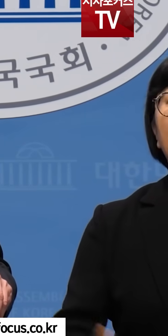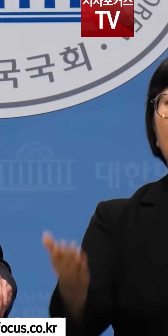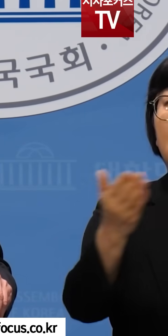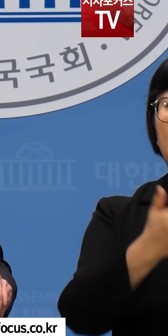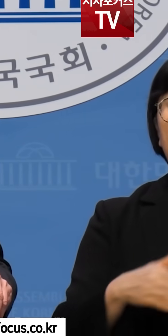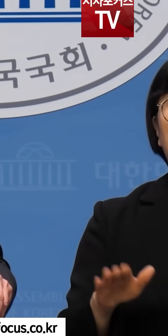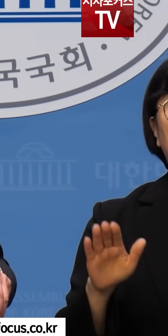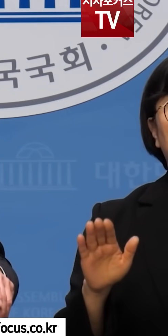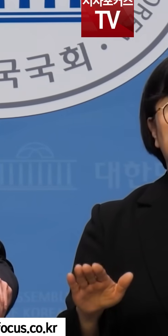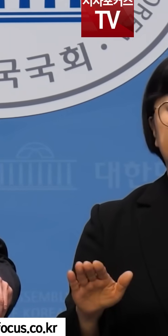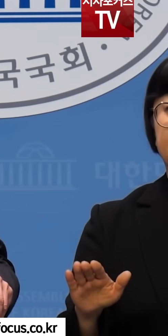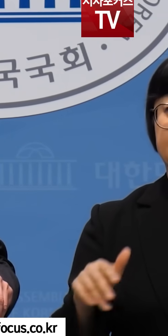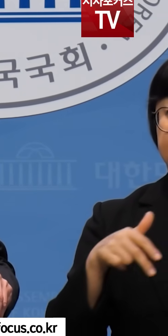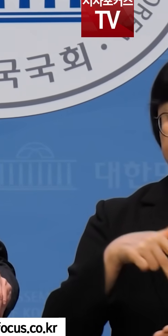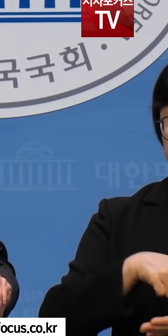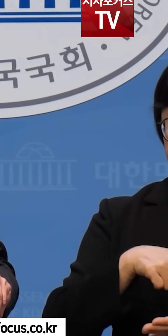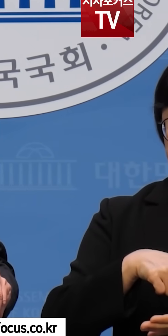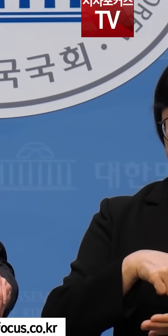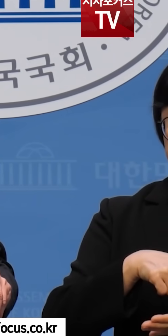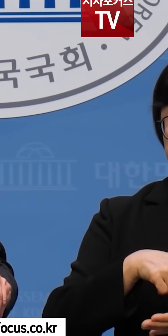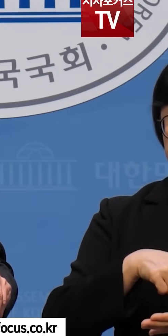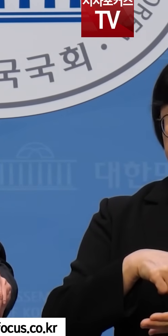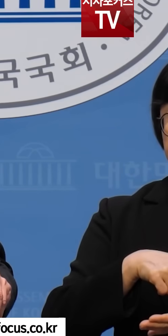여러분들에게 오늘 이 자리에 서서